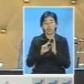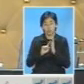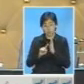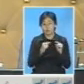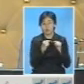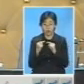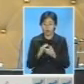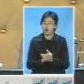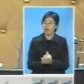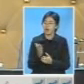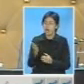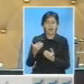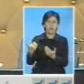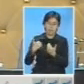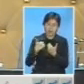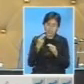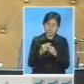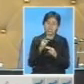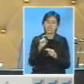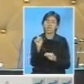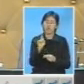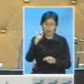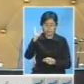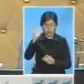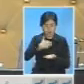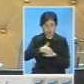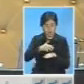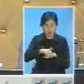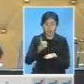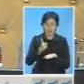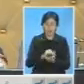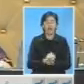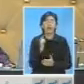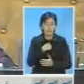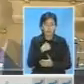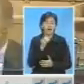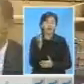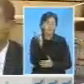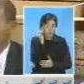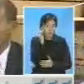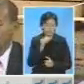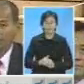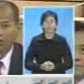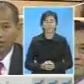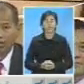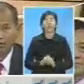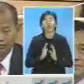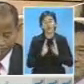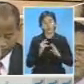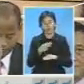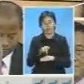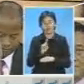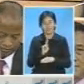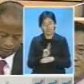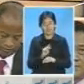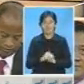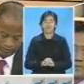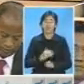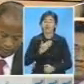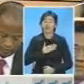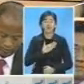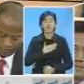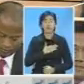ณครับเอาโดยเฉพาะประเด็นที่ท่านเสียหายผมฟังอยู่นะ ขอบคุณท่านประธานครับท่านประธานครับผมจริงๆแล้ว